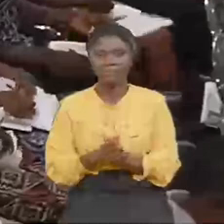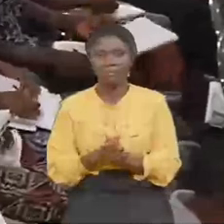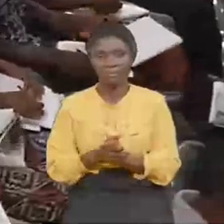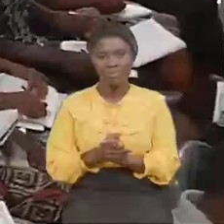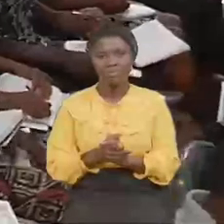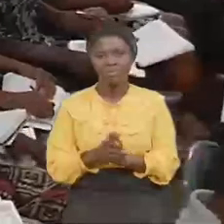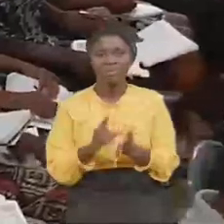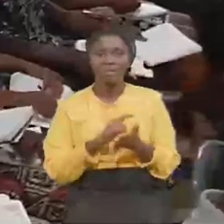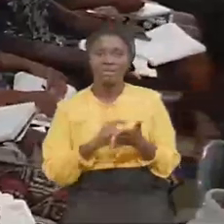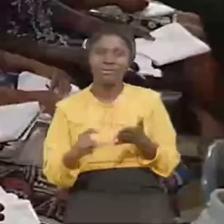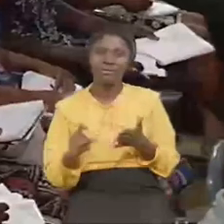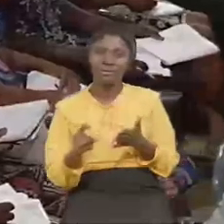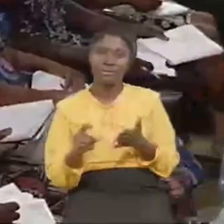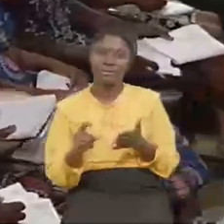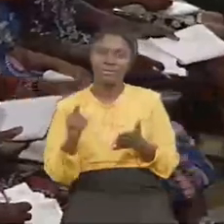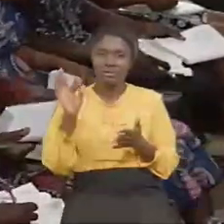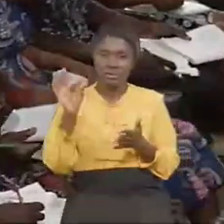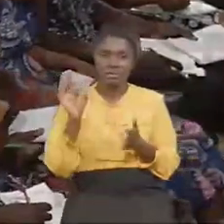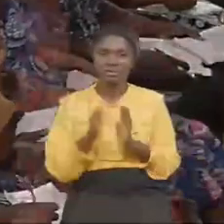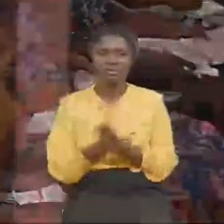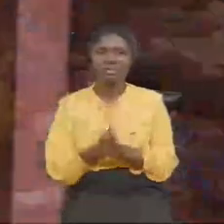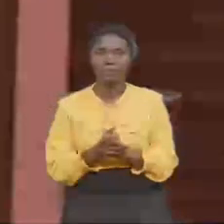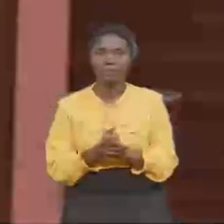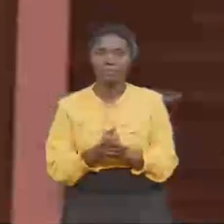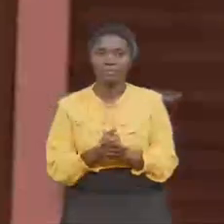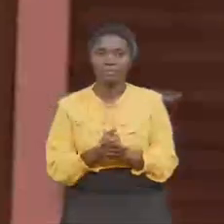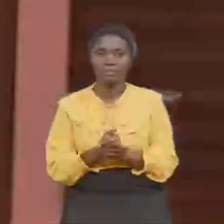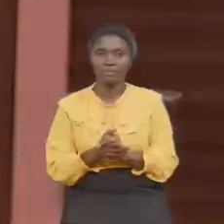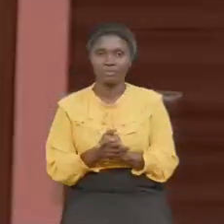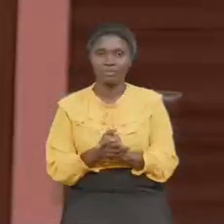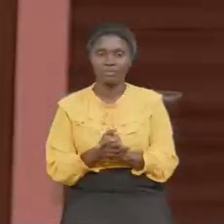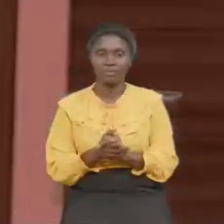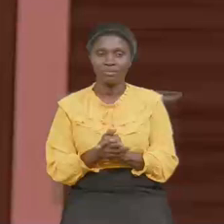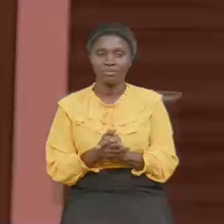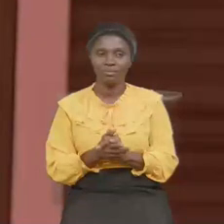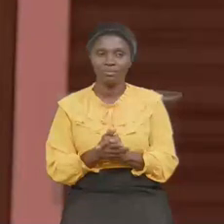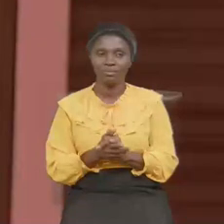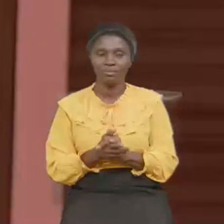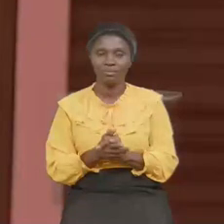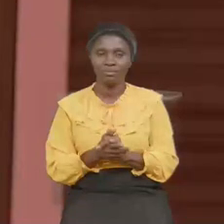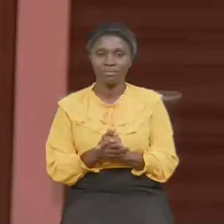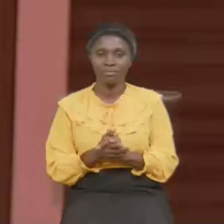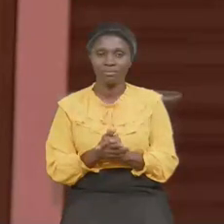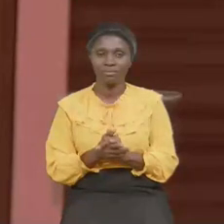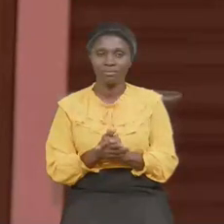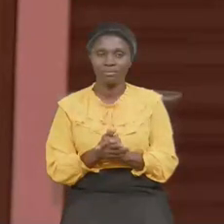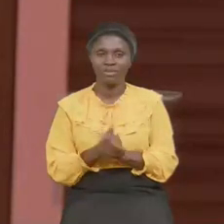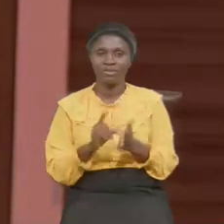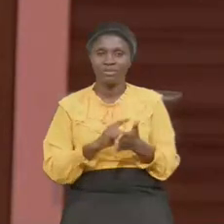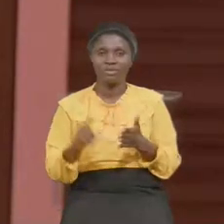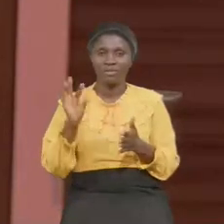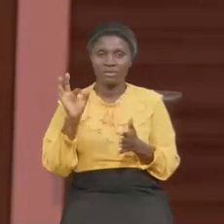Lisons le verset 19. 2 Pierre, chapitre 2. Lisons ici le verset